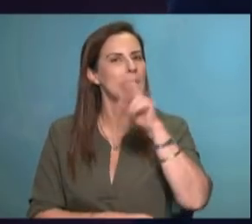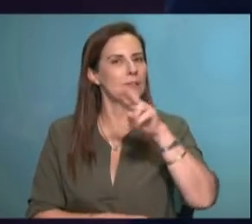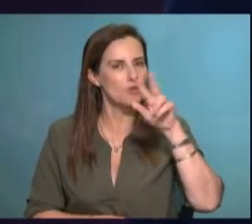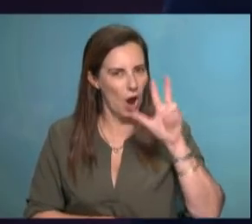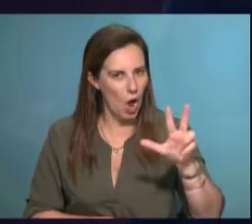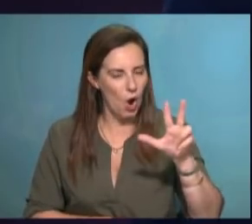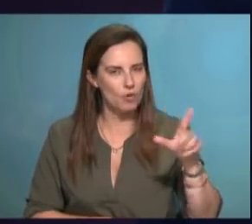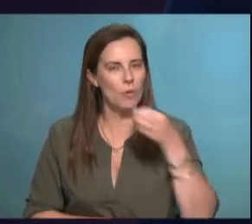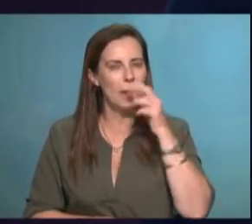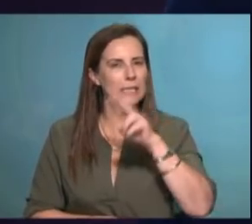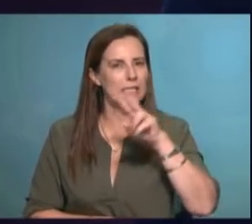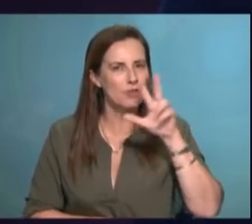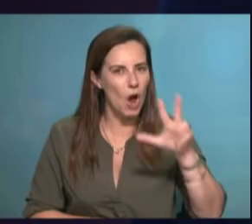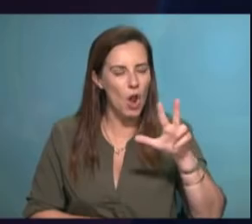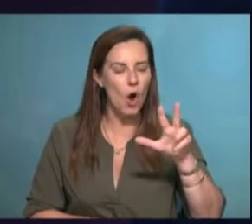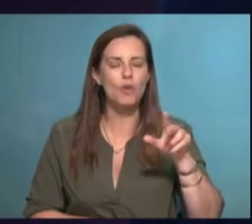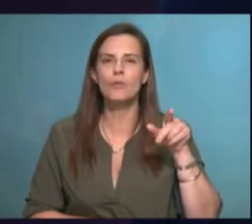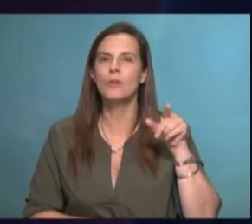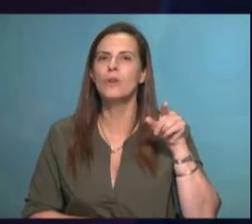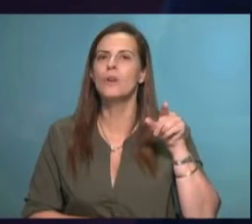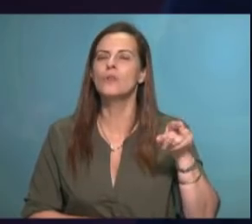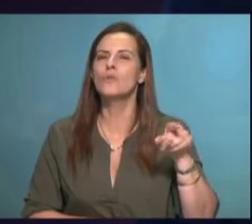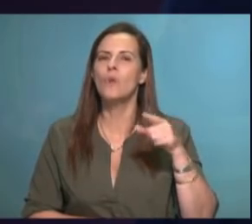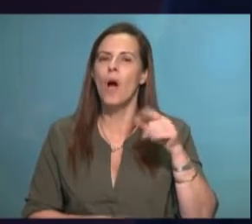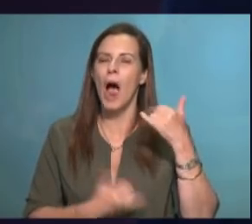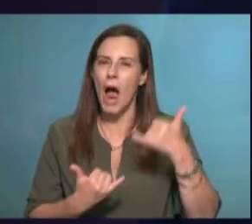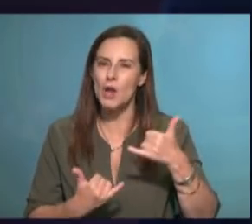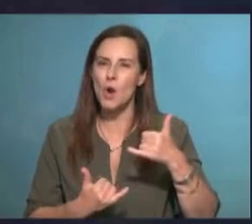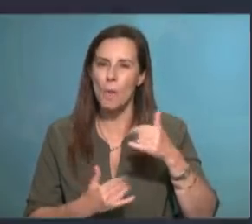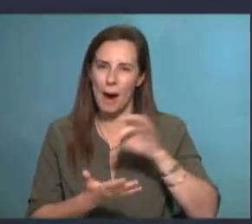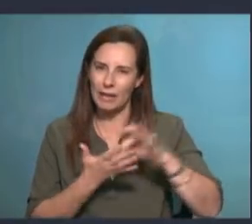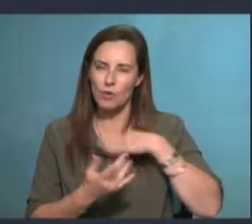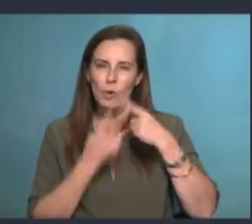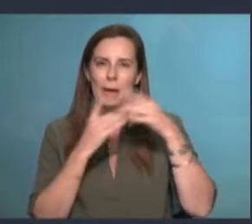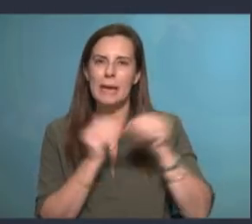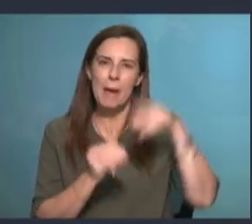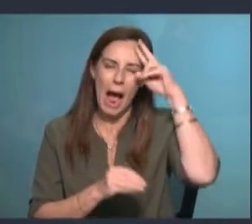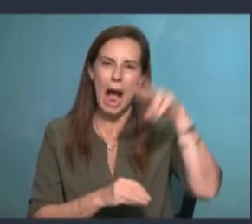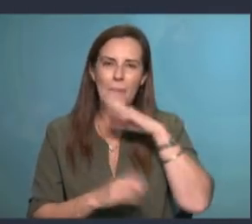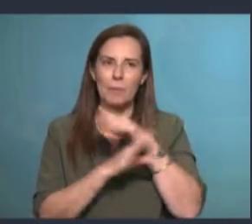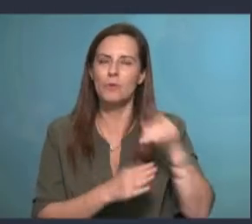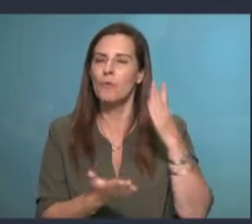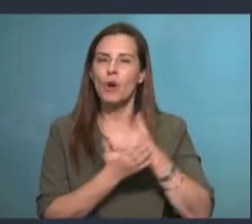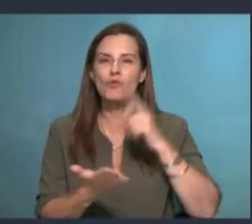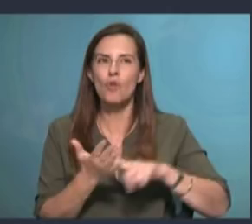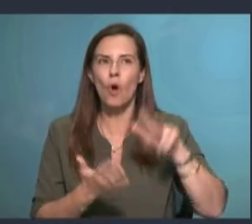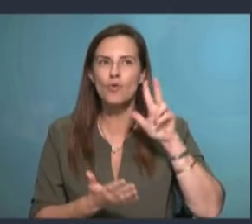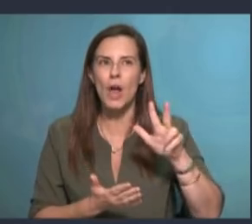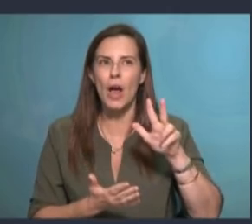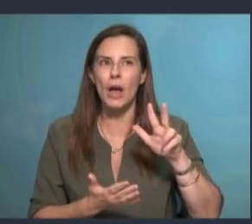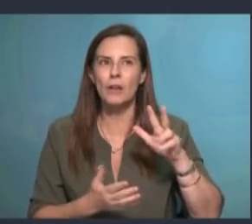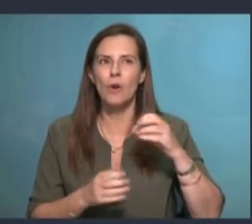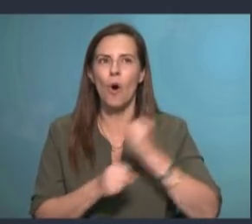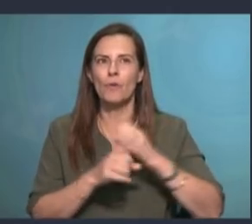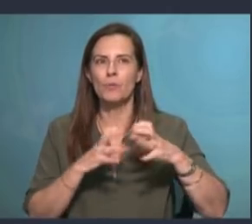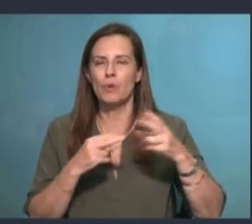את הפיגוע. גל ברגר, ראש תחום פלסטינים, שוחח היום עם אביו. הוא כבר 3 חודשים במושב עובד, ליד